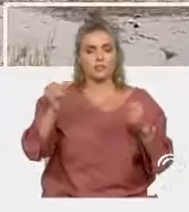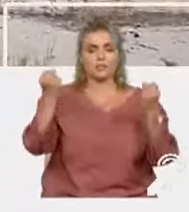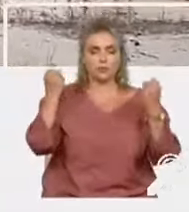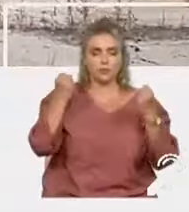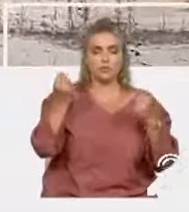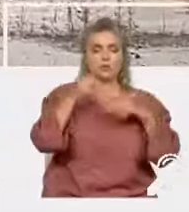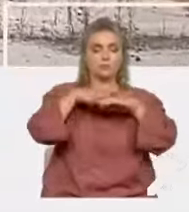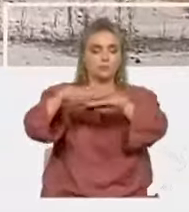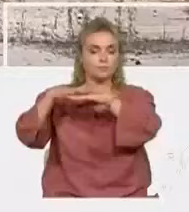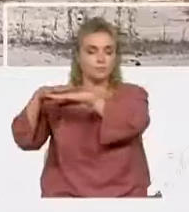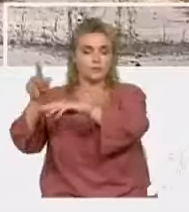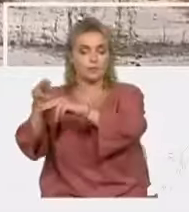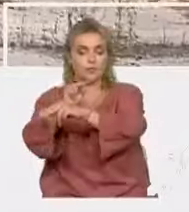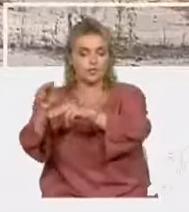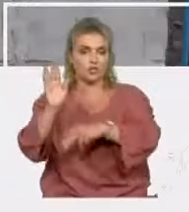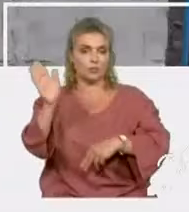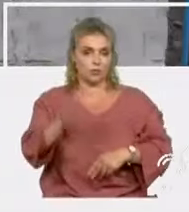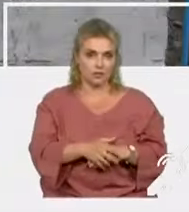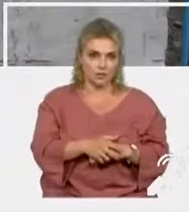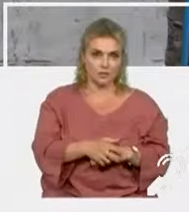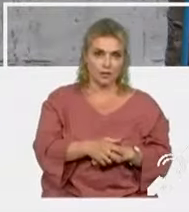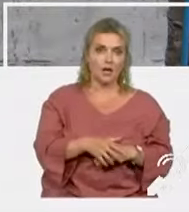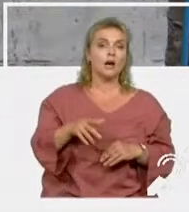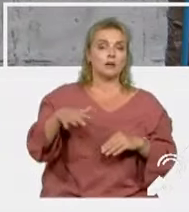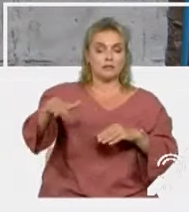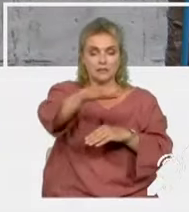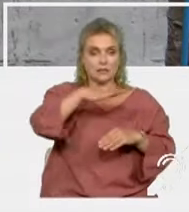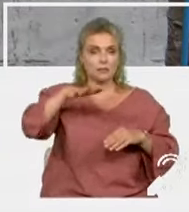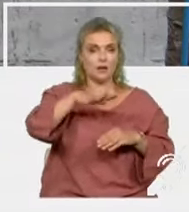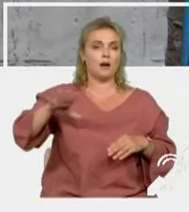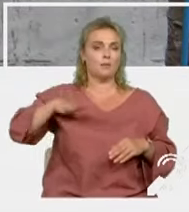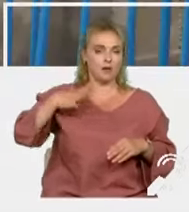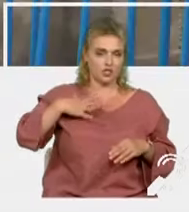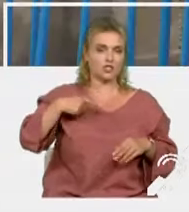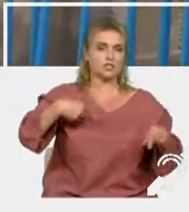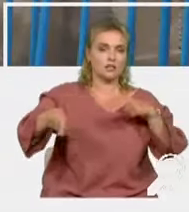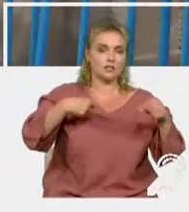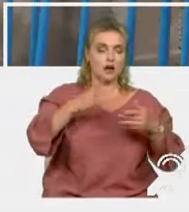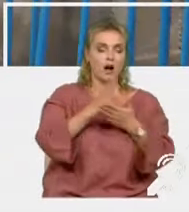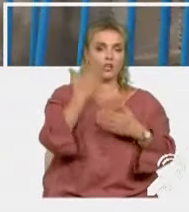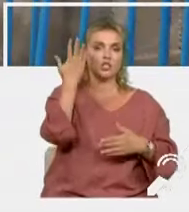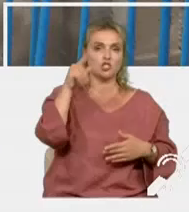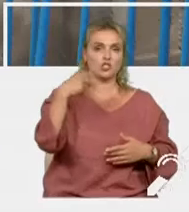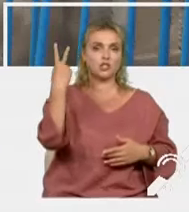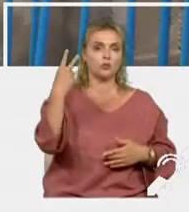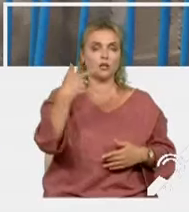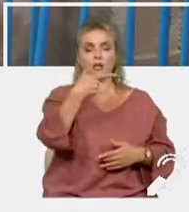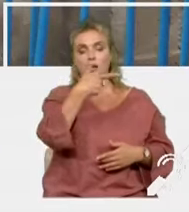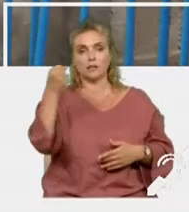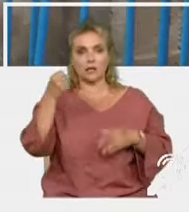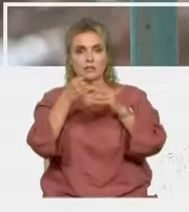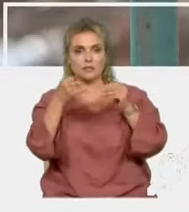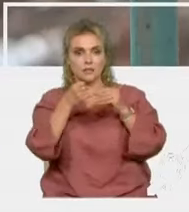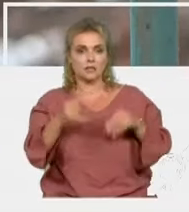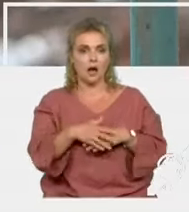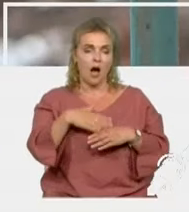proiectarea viitorului stadion național. Terenul fostului stadion Republican are o suprafață de 5,2 hectare, iar